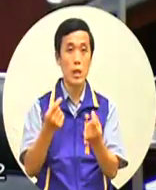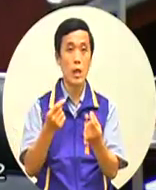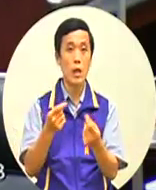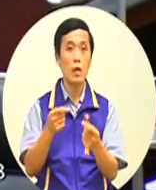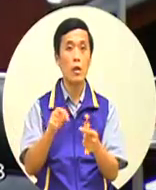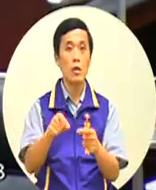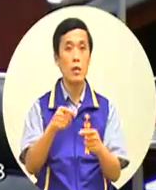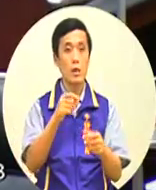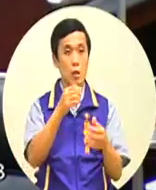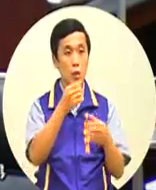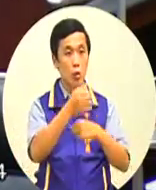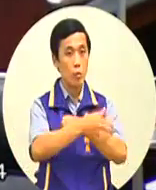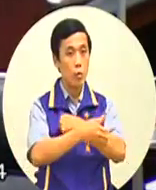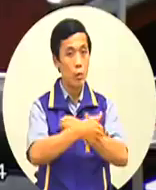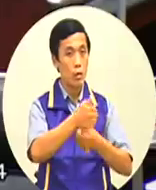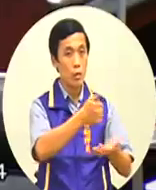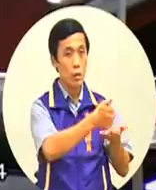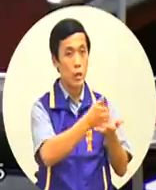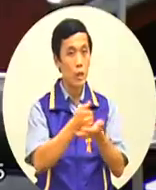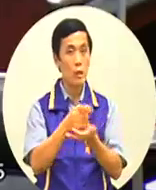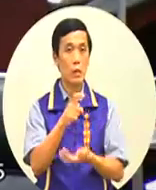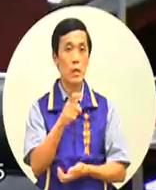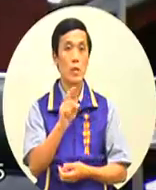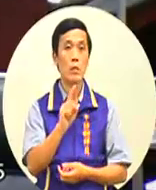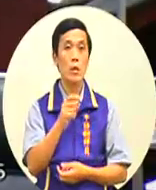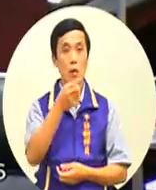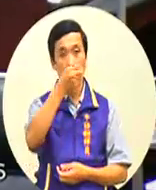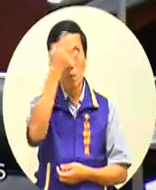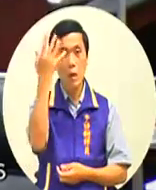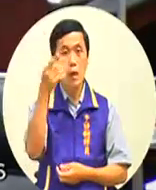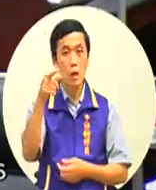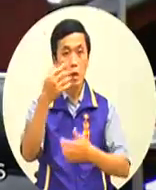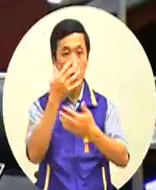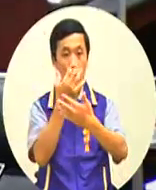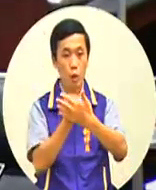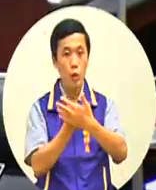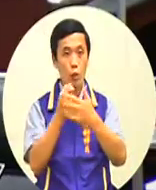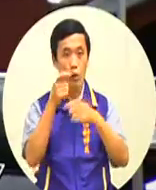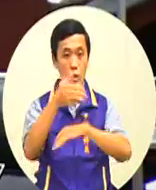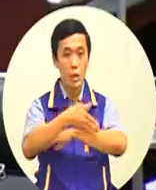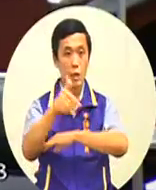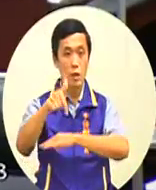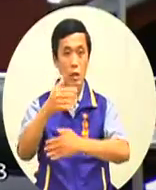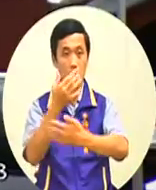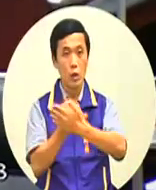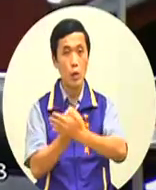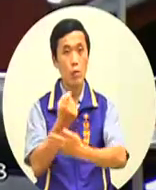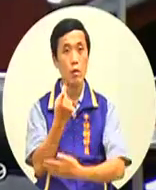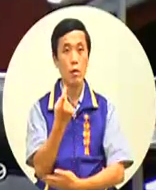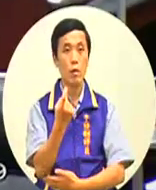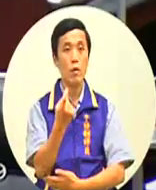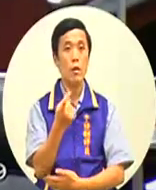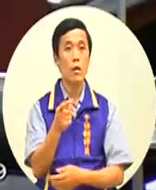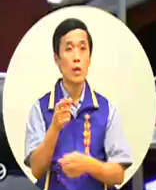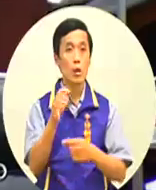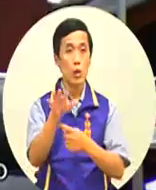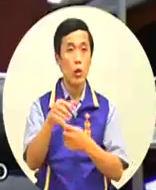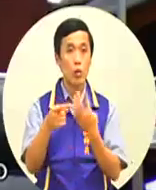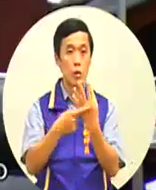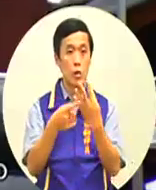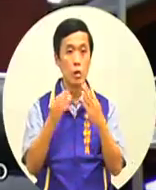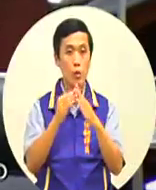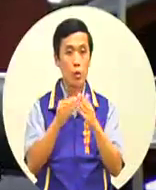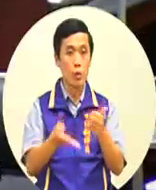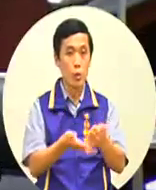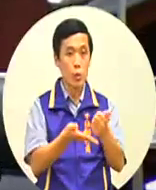无工，因为少年啊。劳力真卡劳袂掉。少年啊，农业局有咧鼓励少年啊，等于